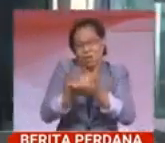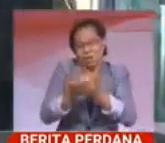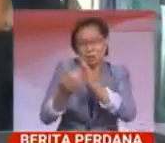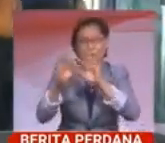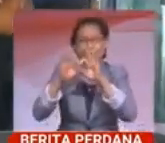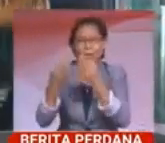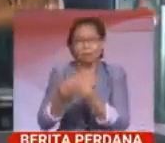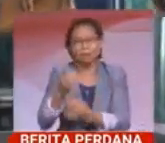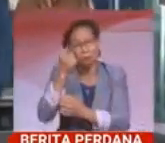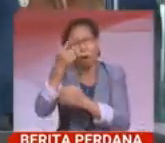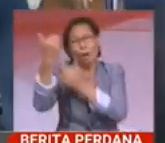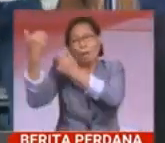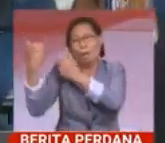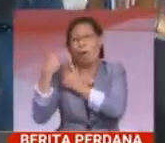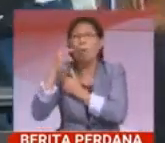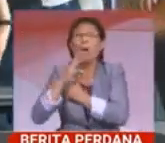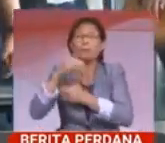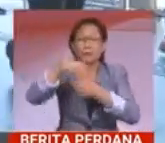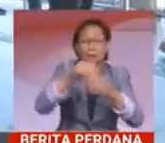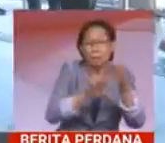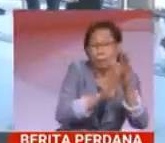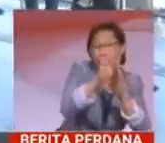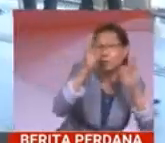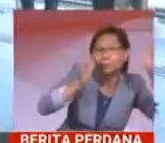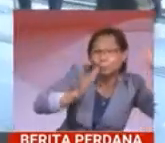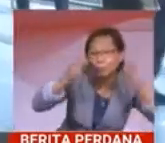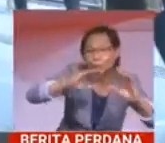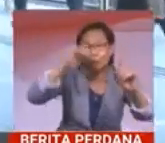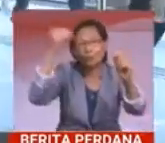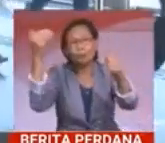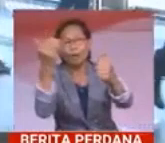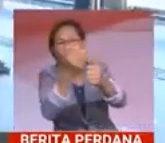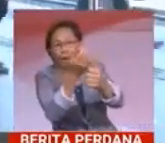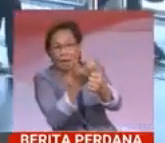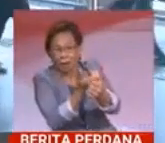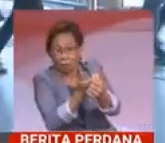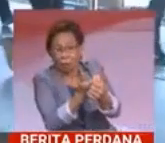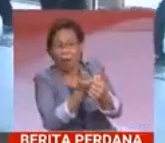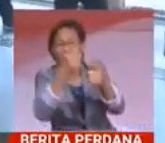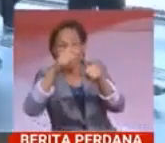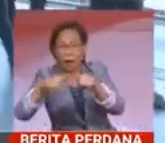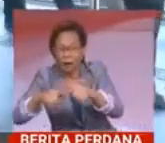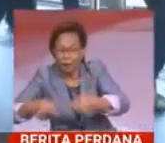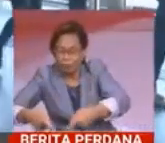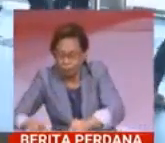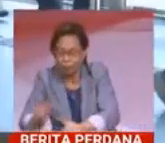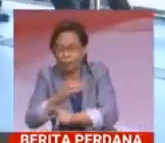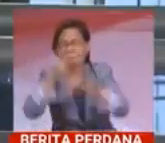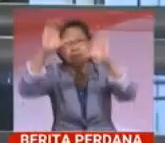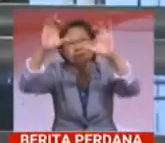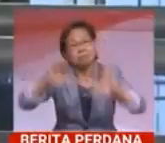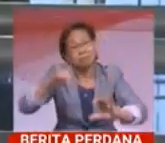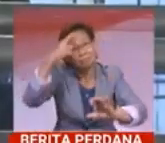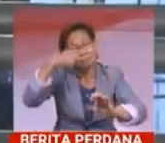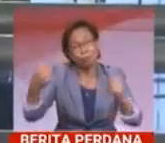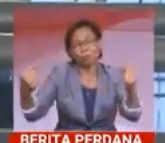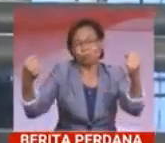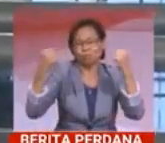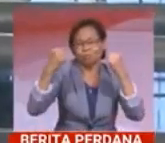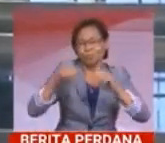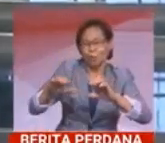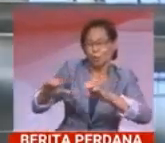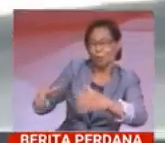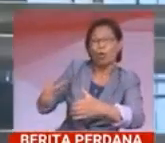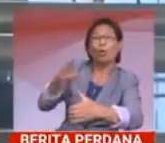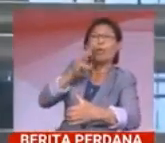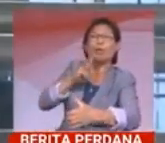menyadari peranan wanita dalam pembangunan negara jari autec ekonomis sebagai peluang dan pendekatan untuk memperkosa